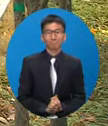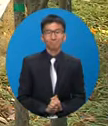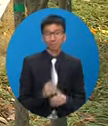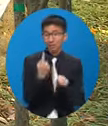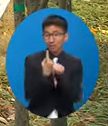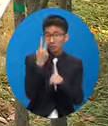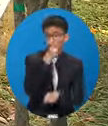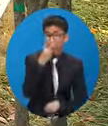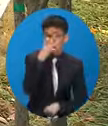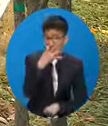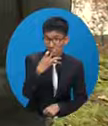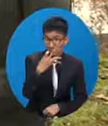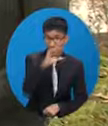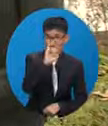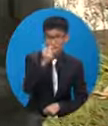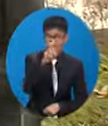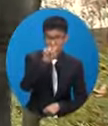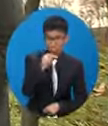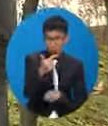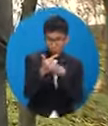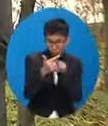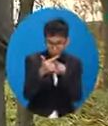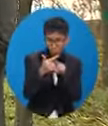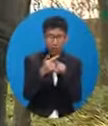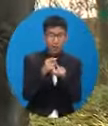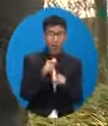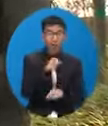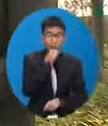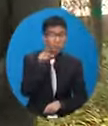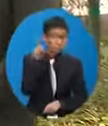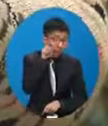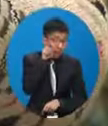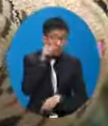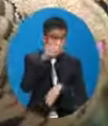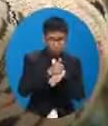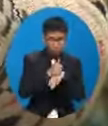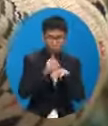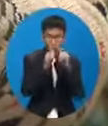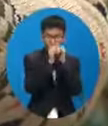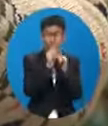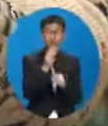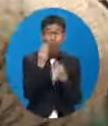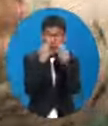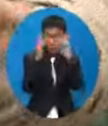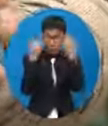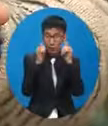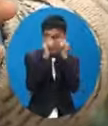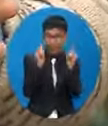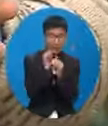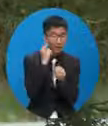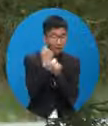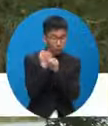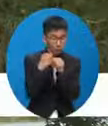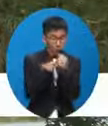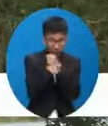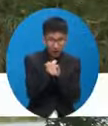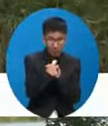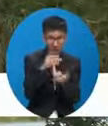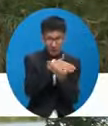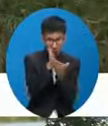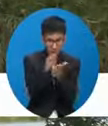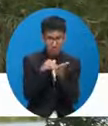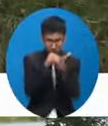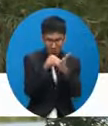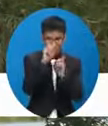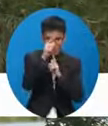지난해 인문계열 수능 만점을 받아 서울대 사회과학계열에 입학한 이종규 군. 수능을 일주일 앞둔 지금 무엇보다